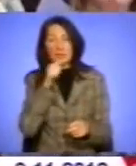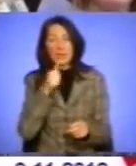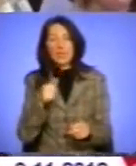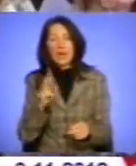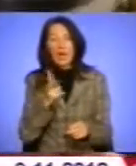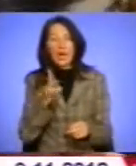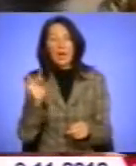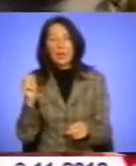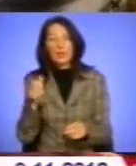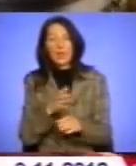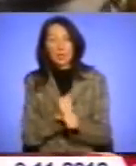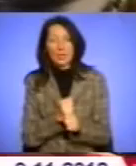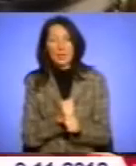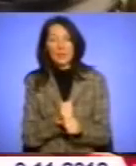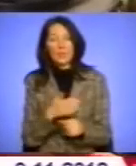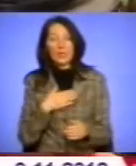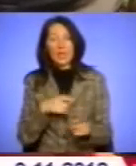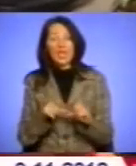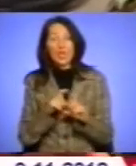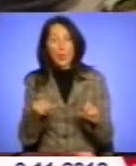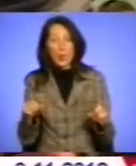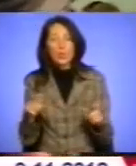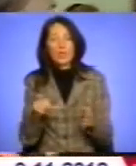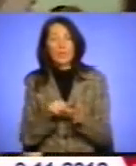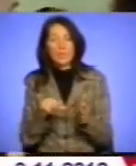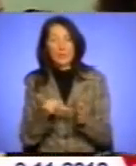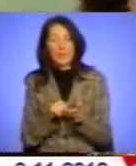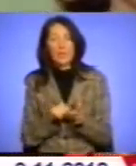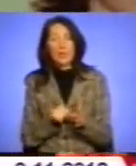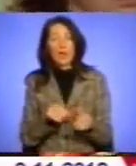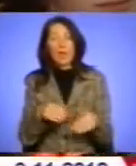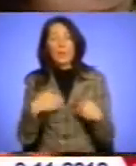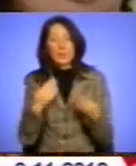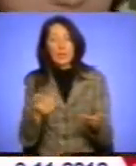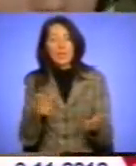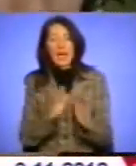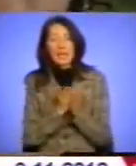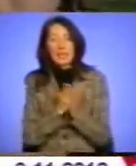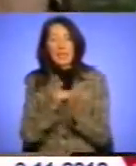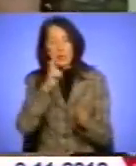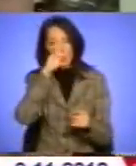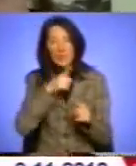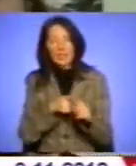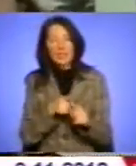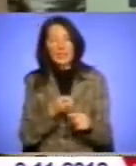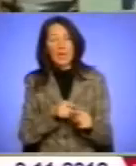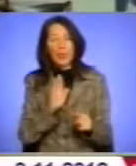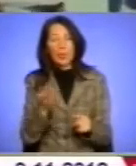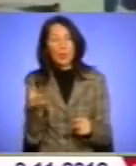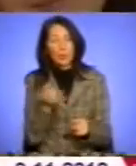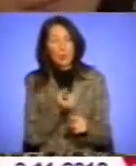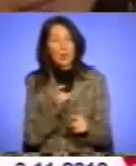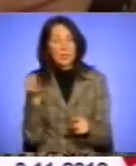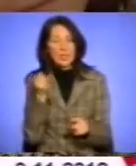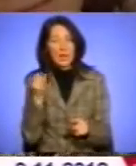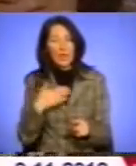«Кузькіна мать». Наш курс відвідав презентацію книги братів. Це було надзвичайно цікаво, адже ми історики.